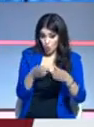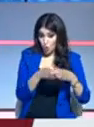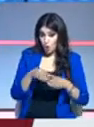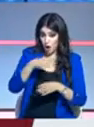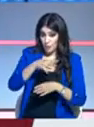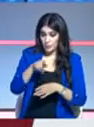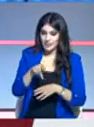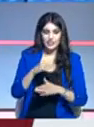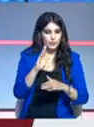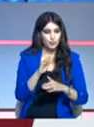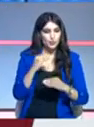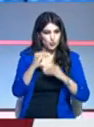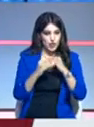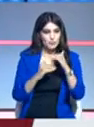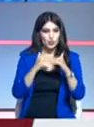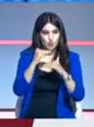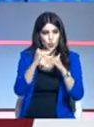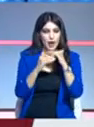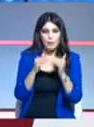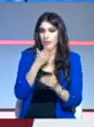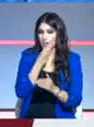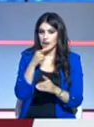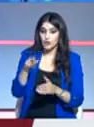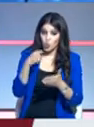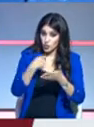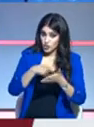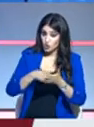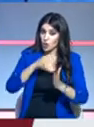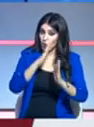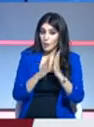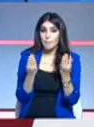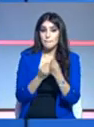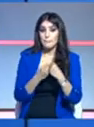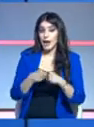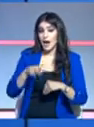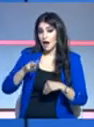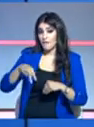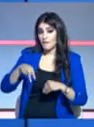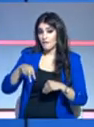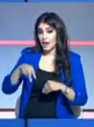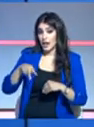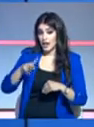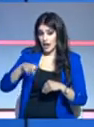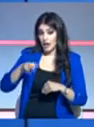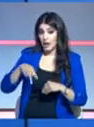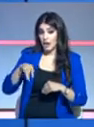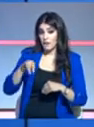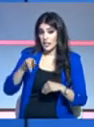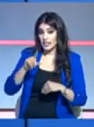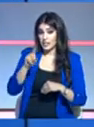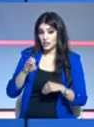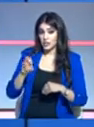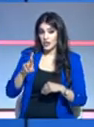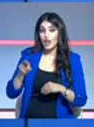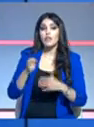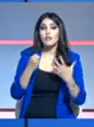بنسق تصاعدي. توا عندنا الشراء المباشر مع فايزر منا لاخر الشهر باش نوصلوا تقريبا